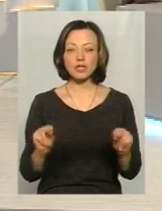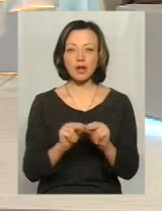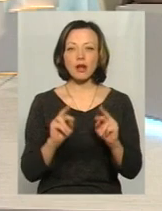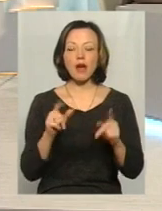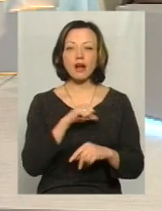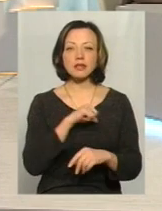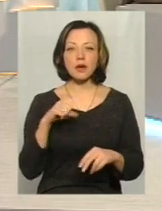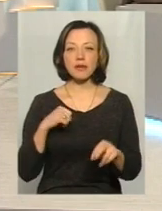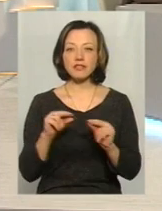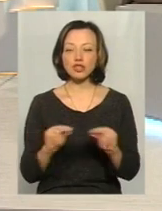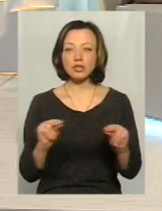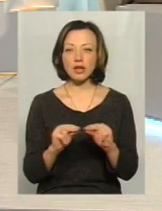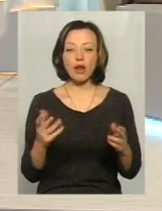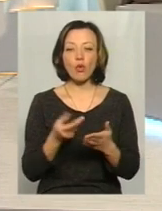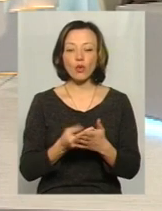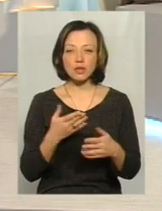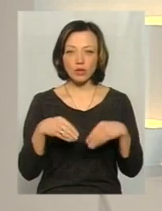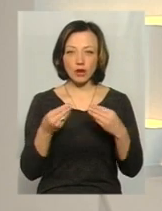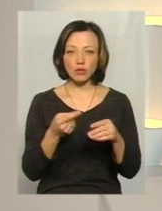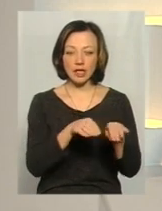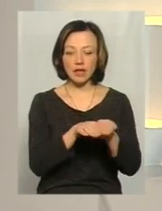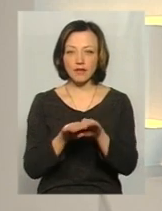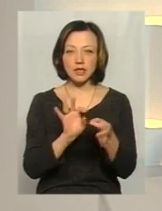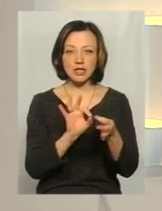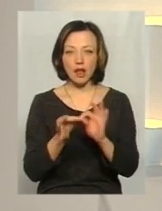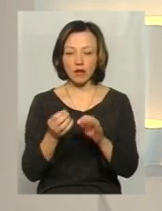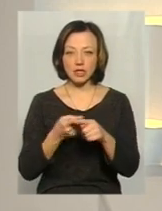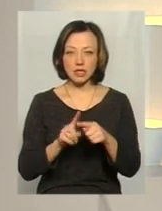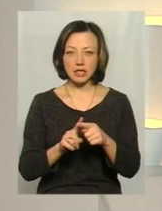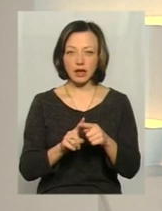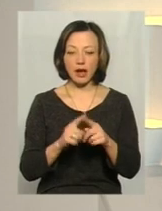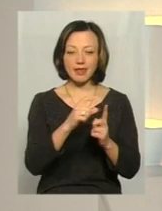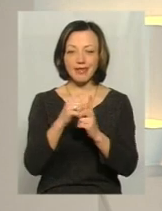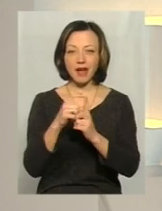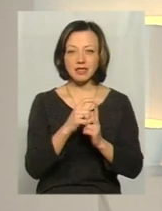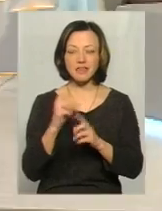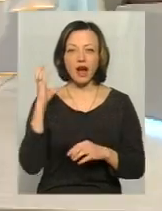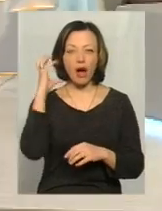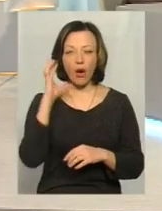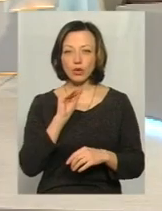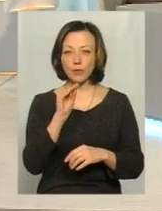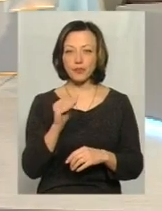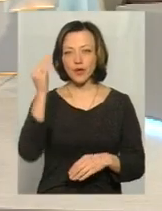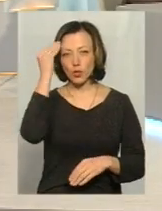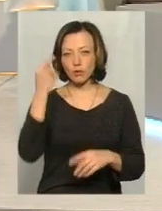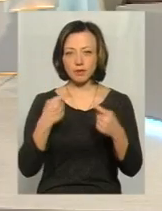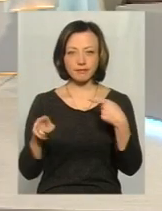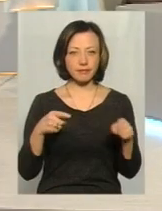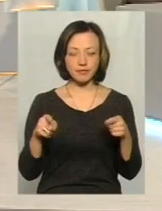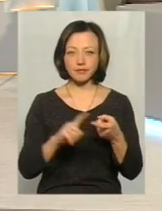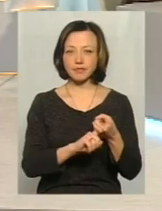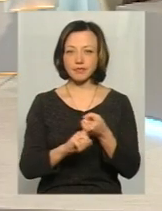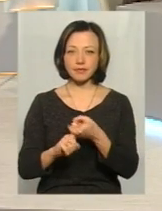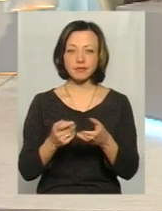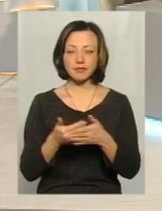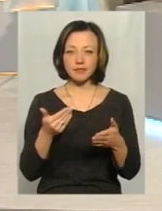самі вчителі, яку оцінку дають от рівню складності цих текстів з аудіювання? Ви знаєте, думки різняться в залежності